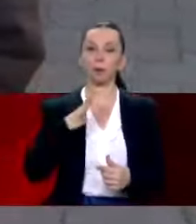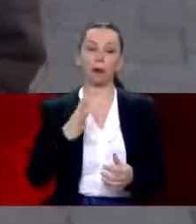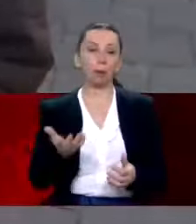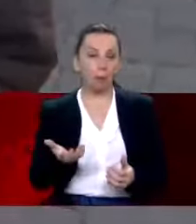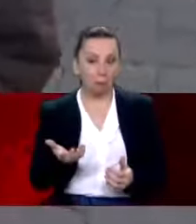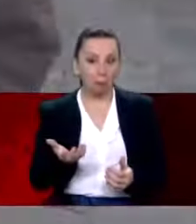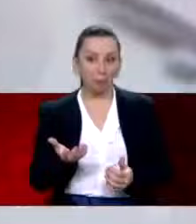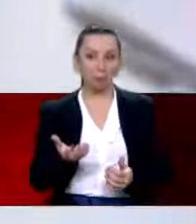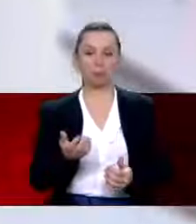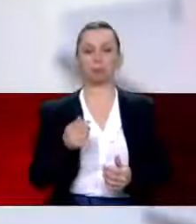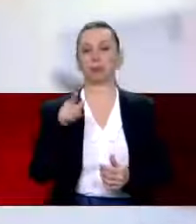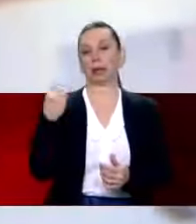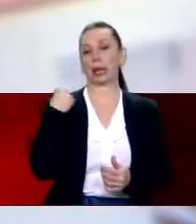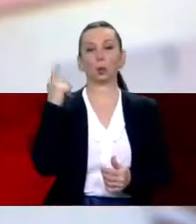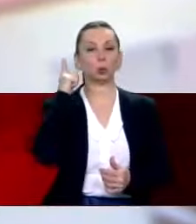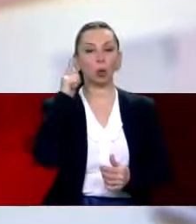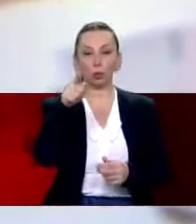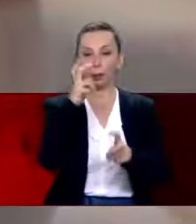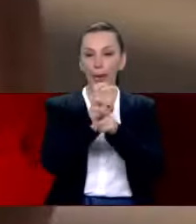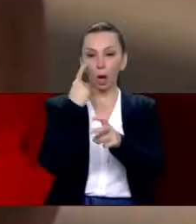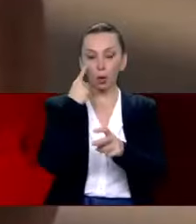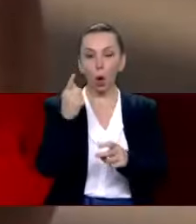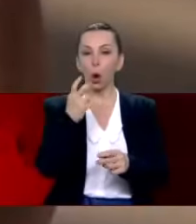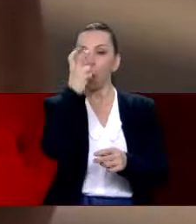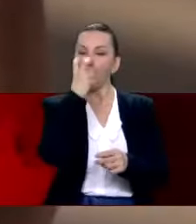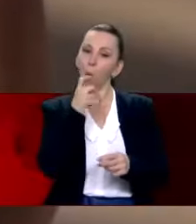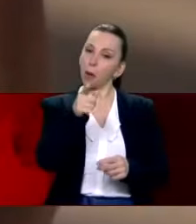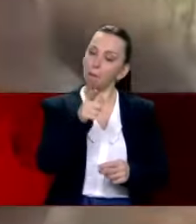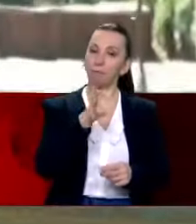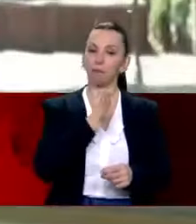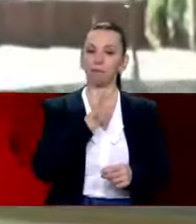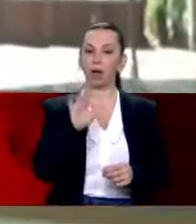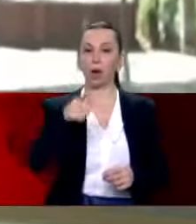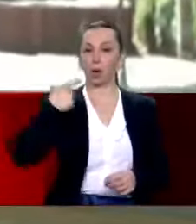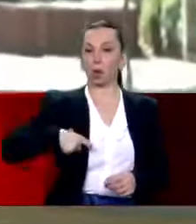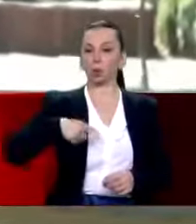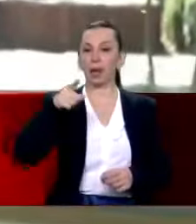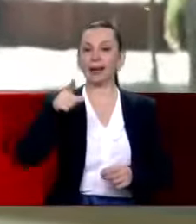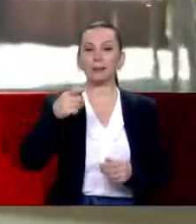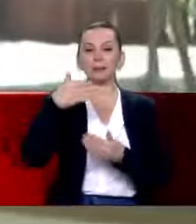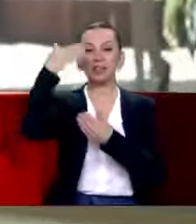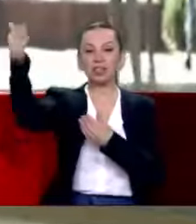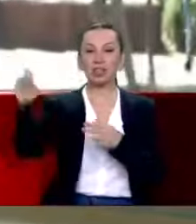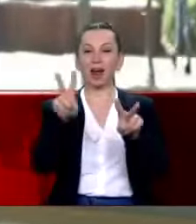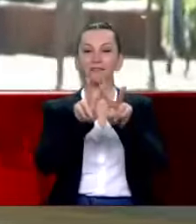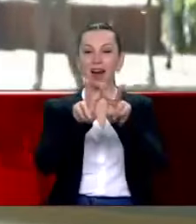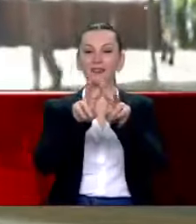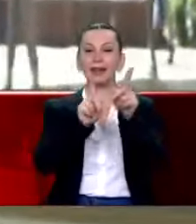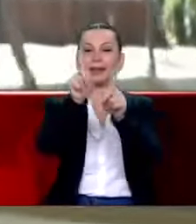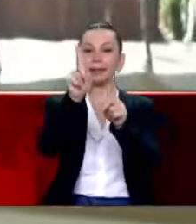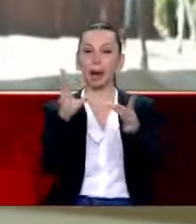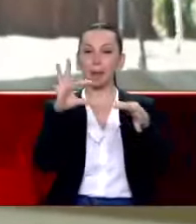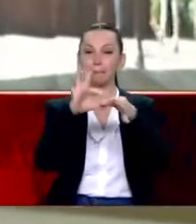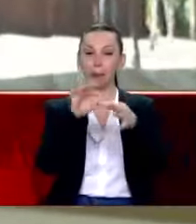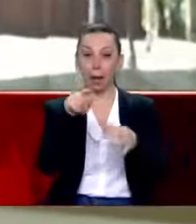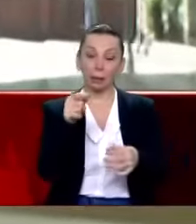aletlere düşman ettiniz. Bu risklere karşı önlem almanın basit yolları var. Özellikle dışarıda Wi-Fi ile internete bağlanırken